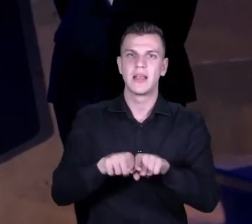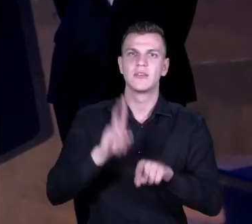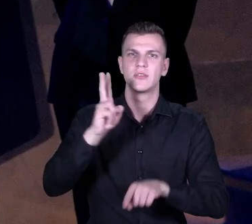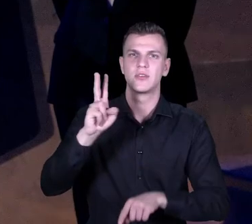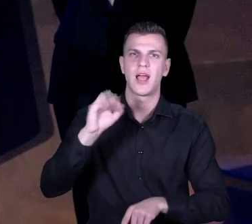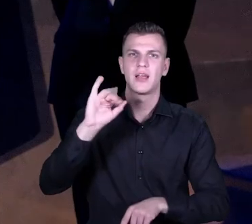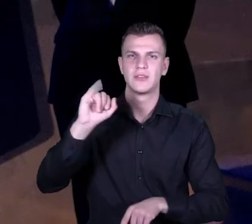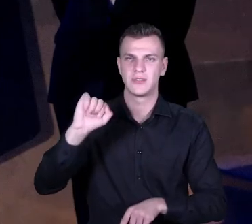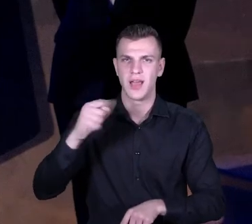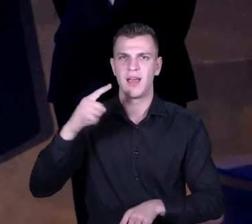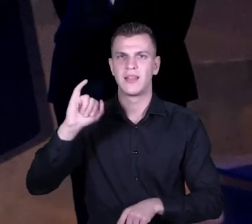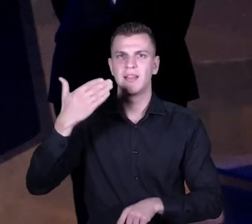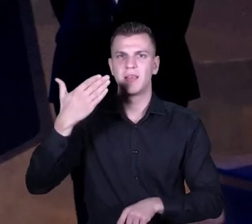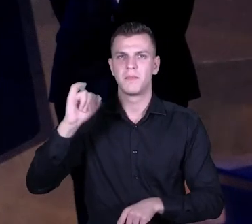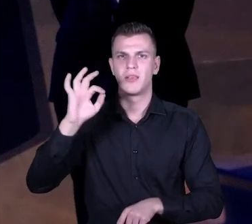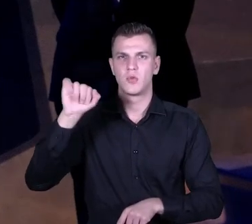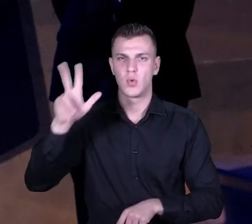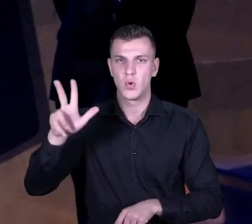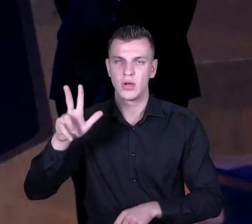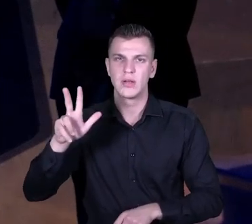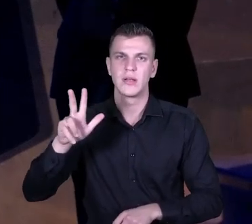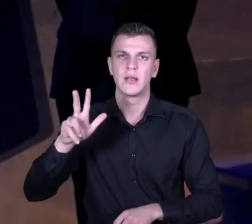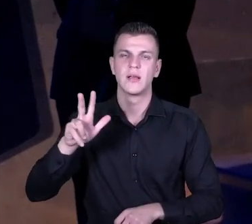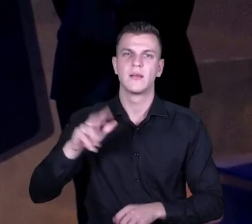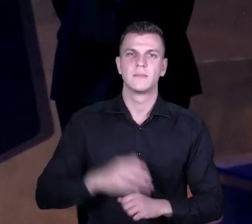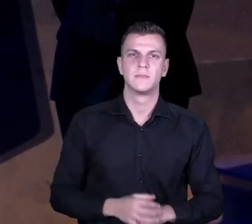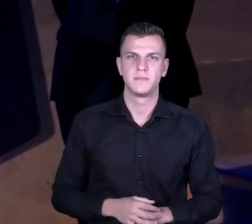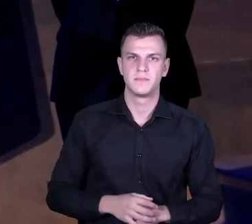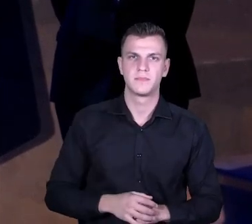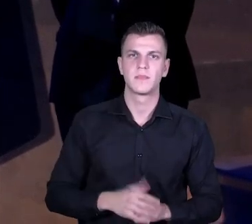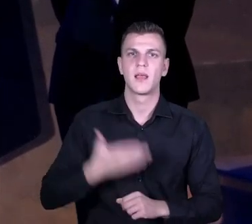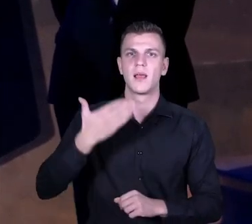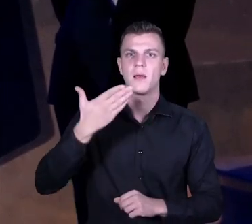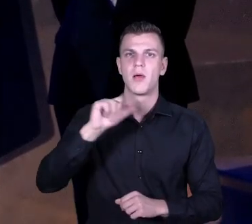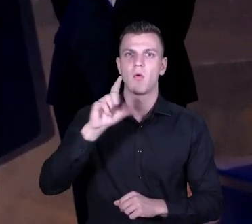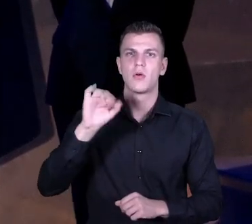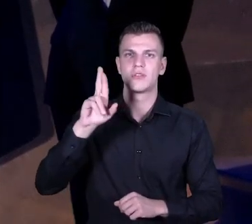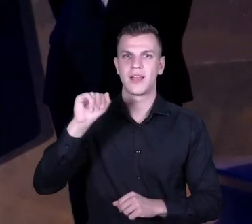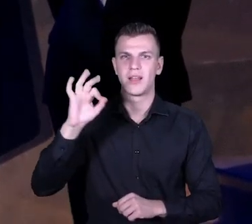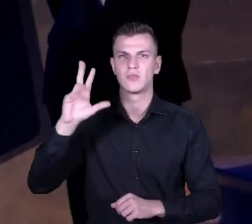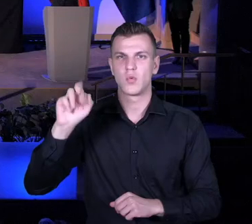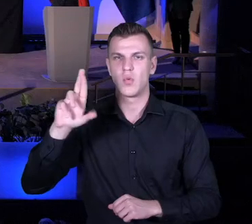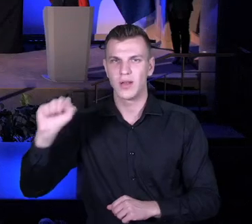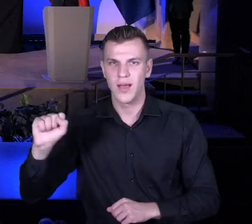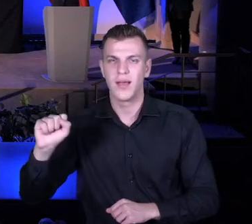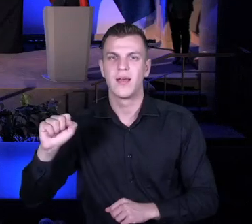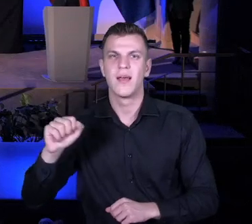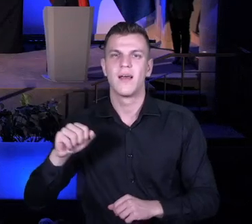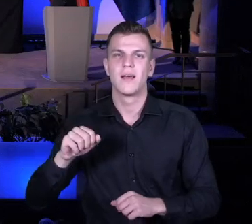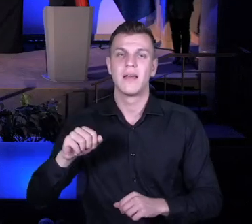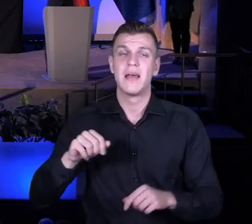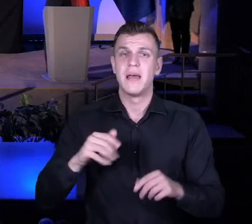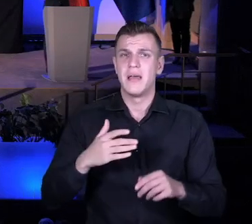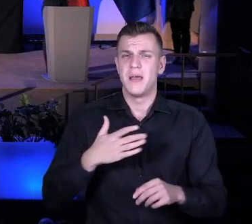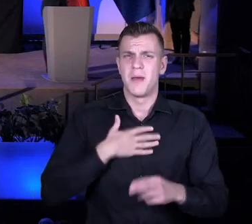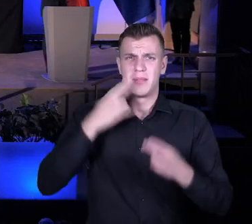Kasia Dmitruk, między innymi pracując z publikacjami. Artur Krupiński, Małgorzata Skóra, Michał Lisicki. Mam nadzieję, że o nikim nie zapomniałem, ale